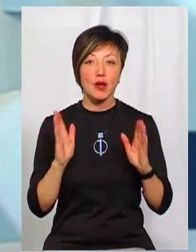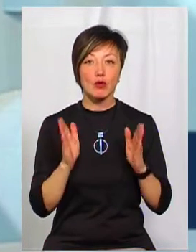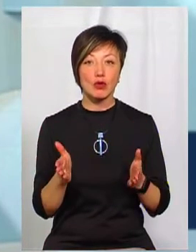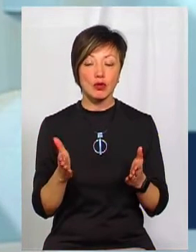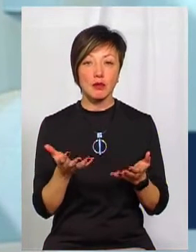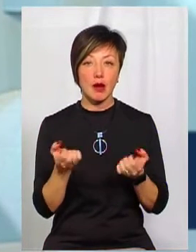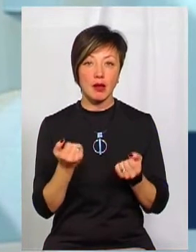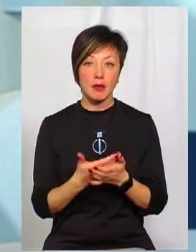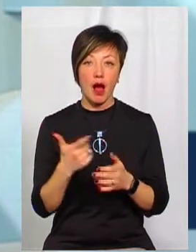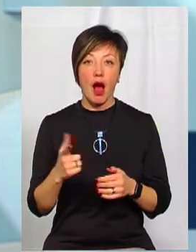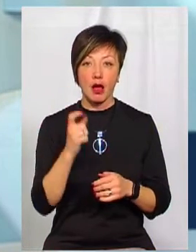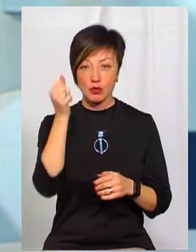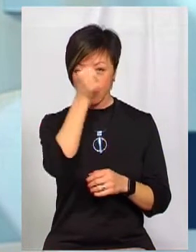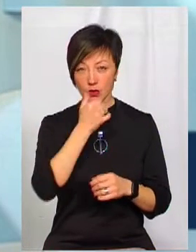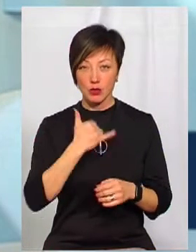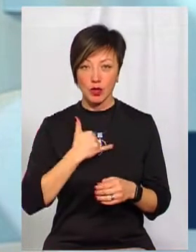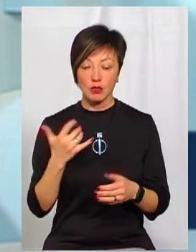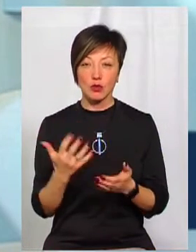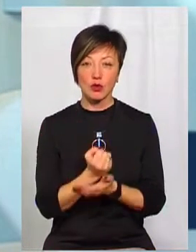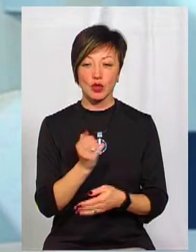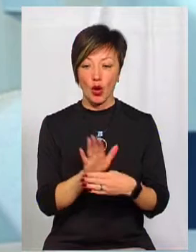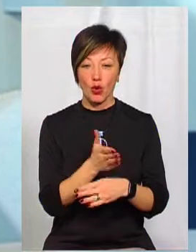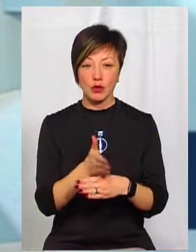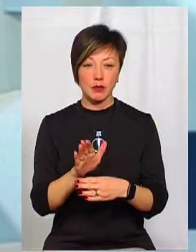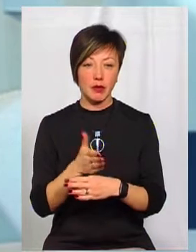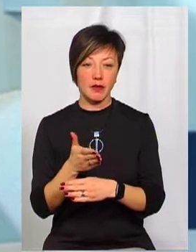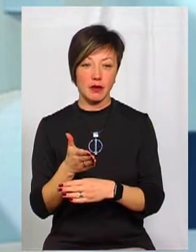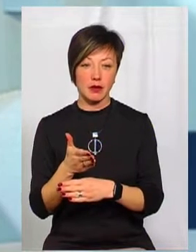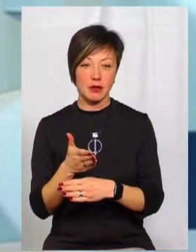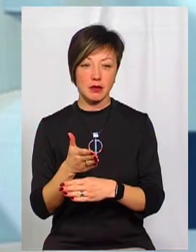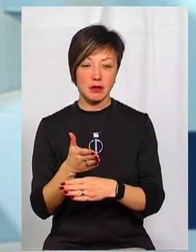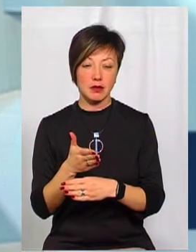будемо брати газовий рік, в нас вийде розбивка